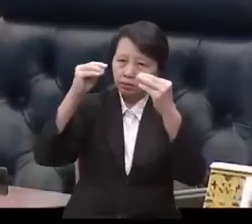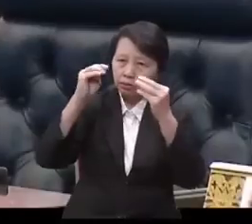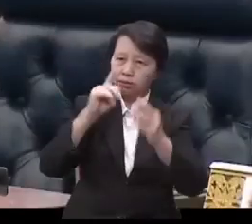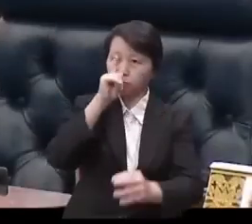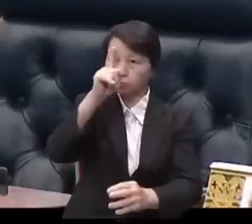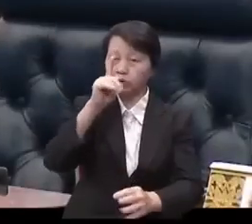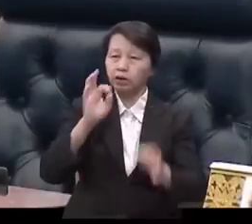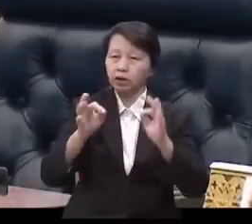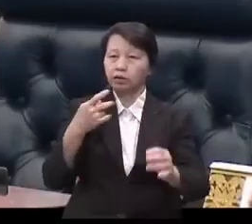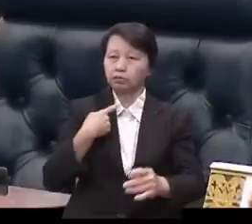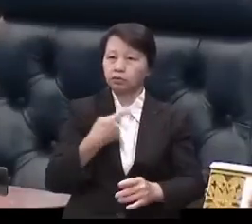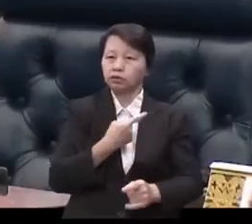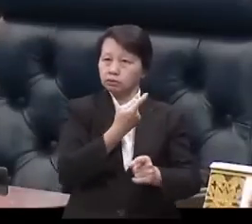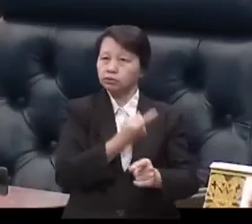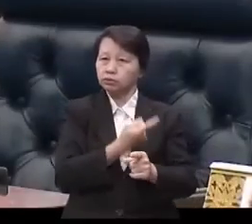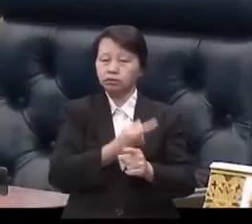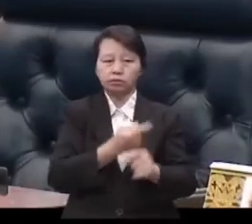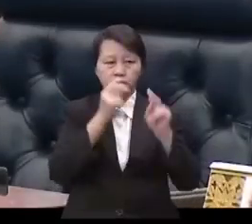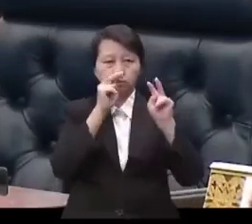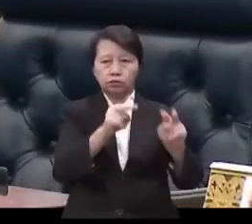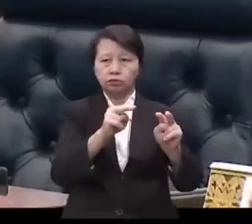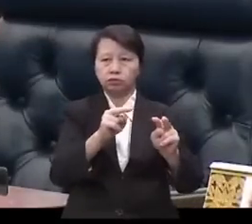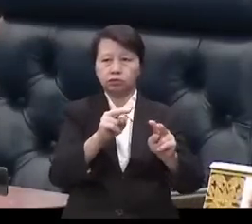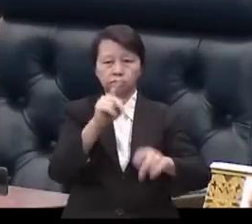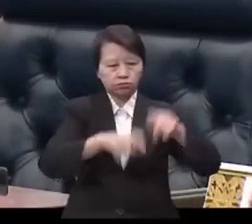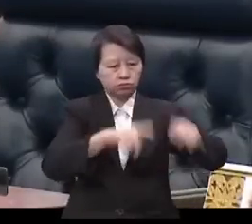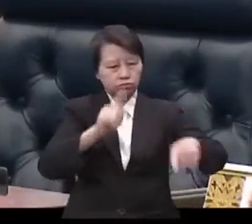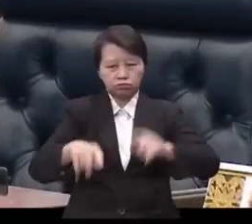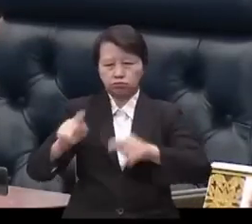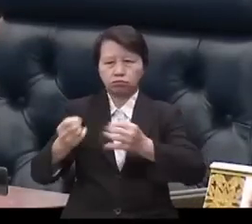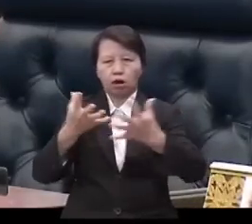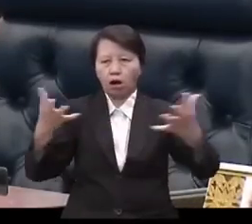kalau kita meneliti daripada berbagai rancangan,